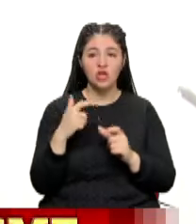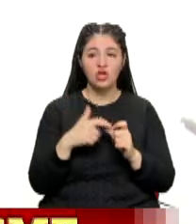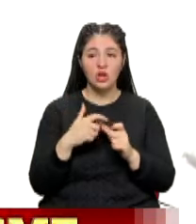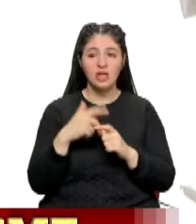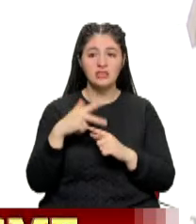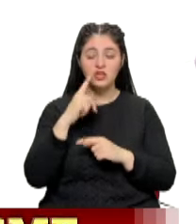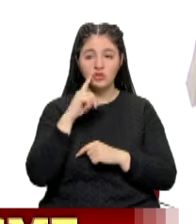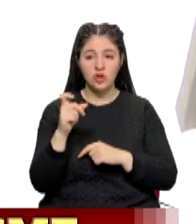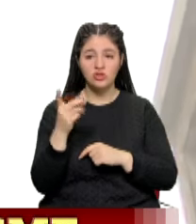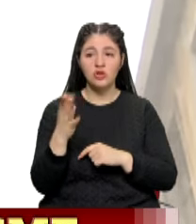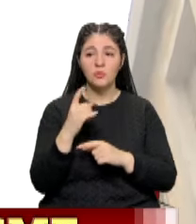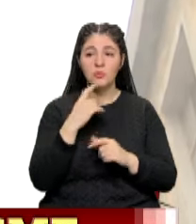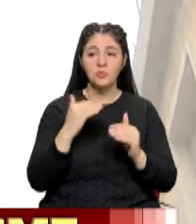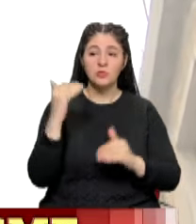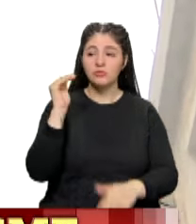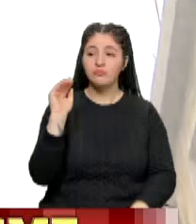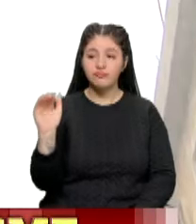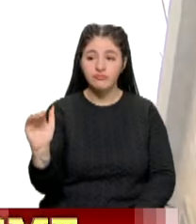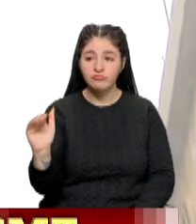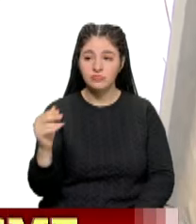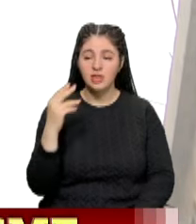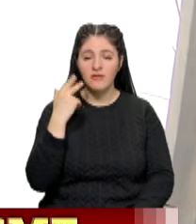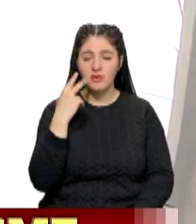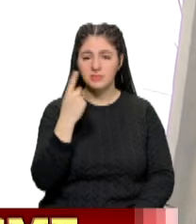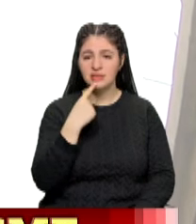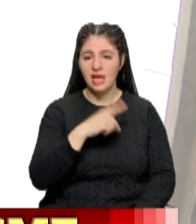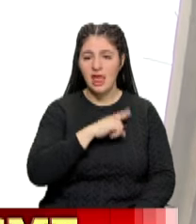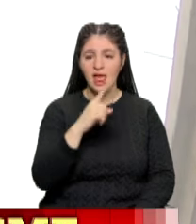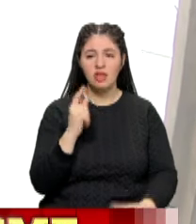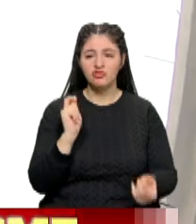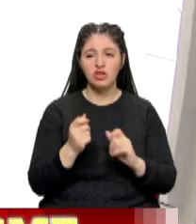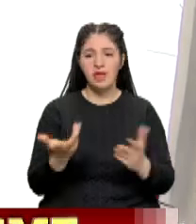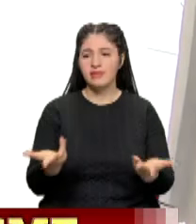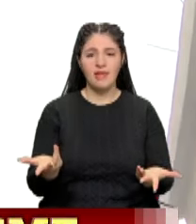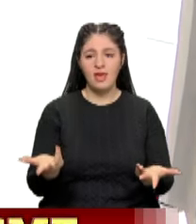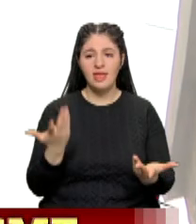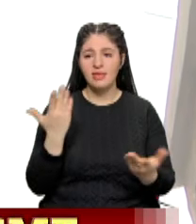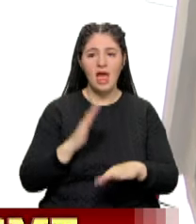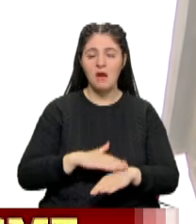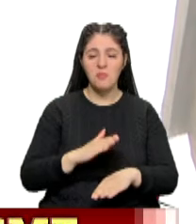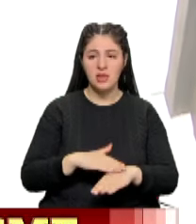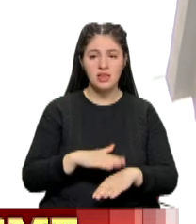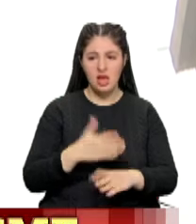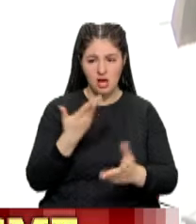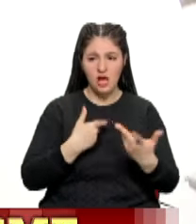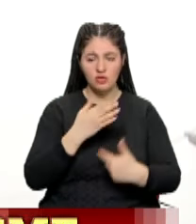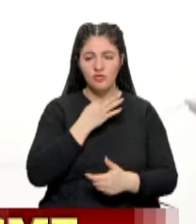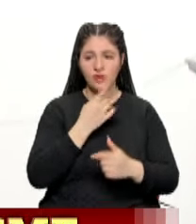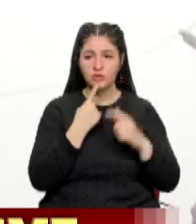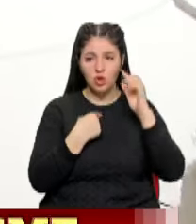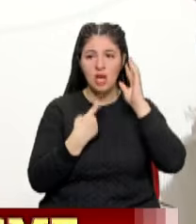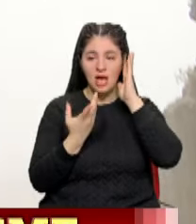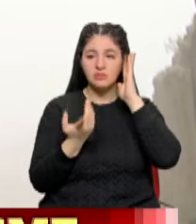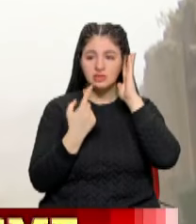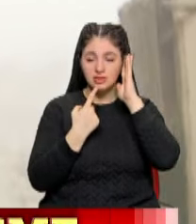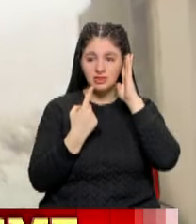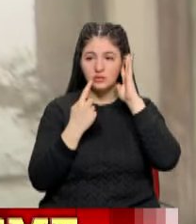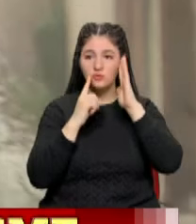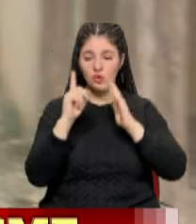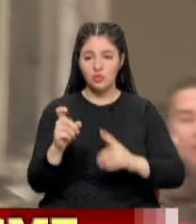da sordu. Sonra bir büyüğümüze sorduk. Efendim bir senede ne değişti, neler yapıldı, bir anlatır mısınız, bir söyler misiniz